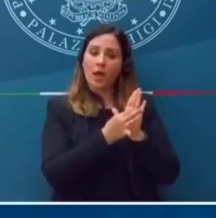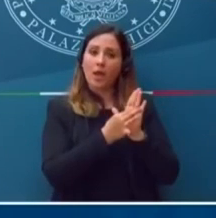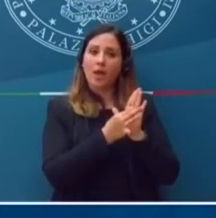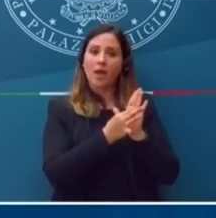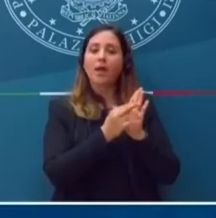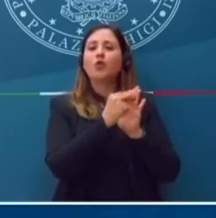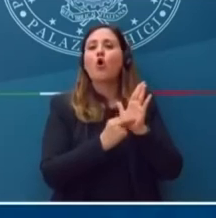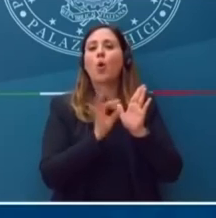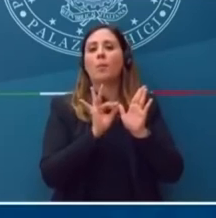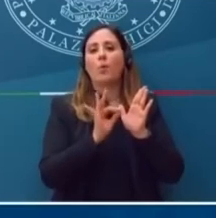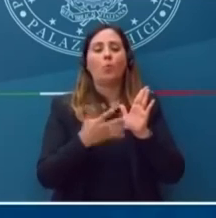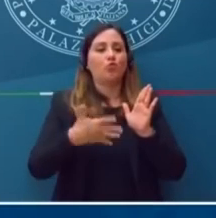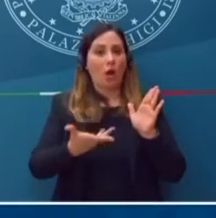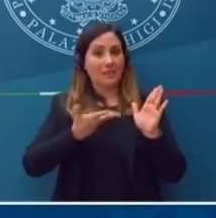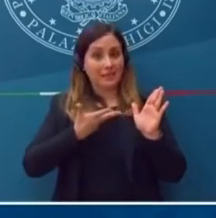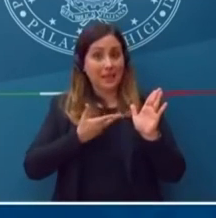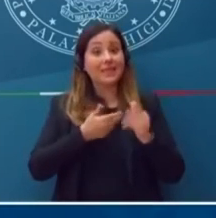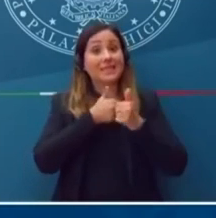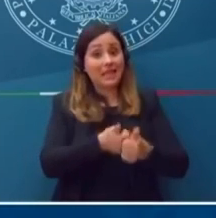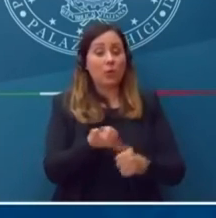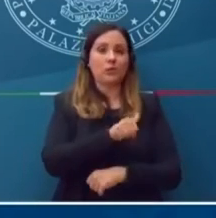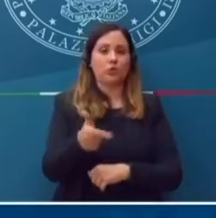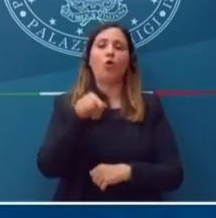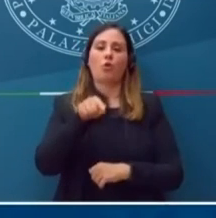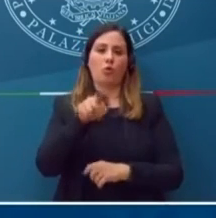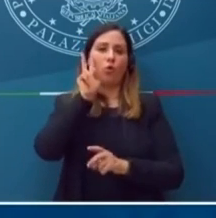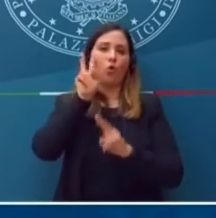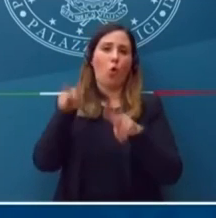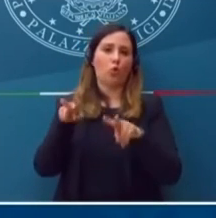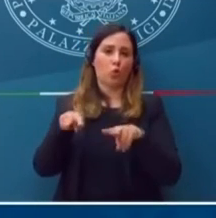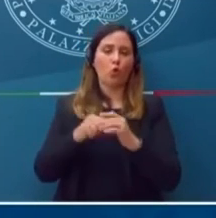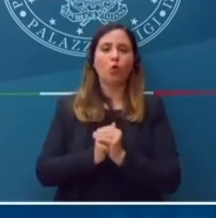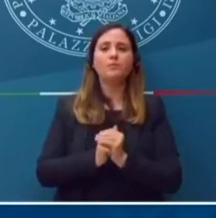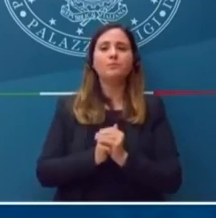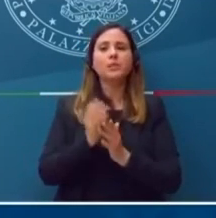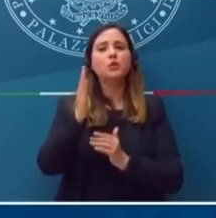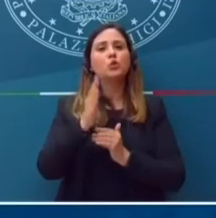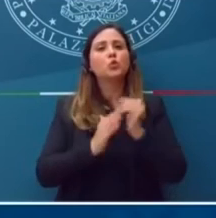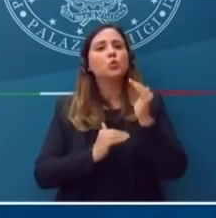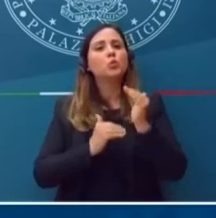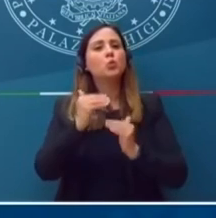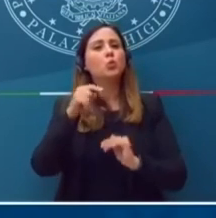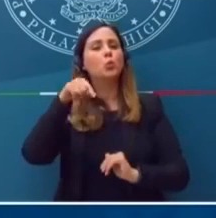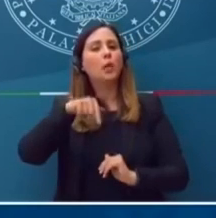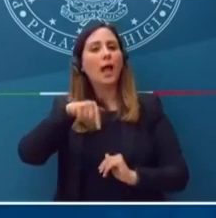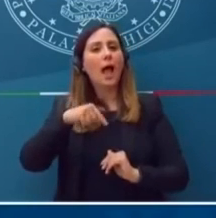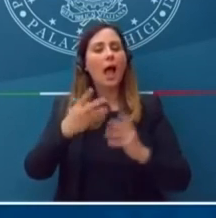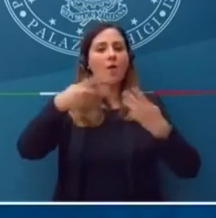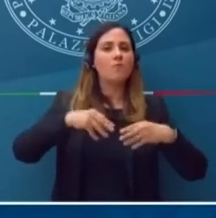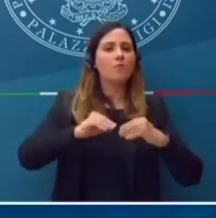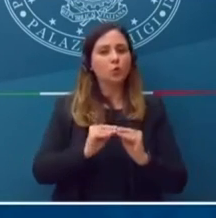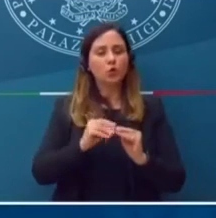dalle norme esistenti. Questa, come si delinea questa struttura ancora, non è il momento ancora di